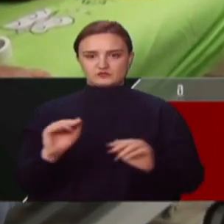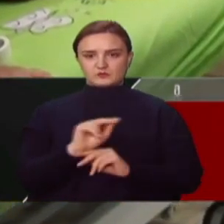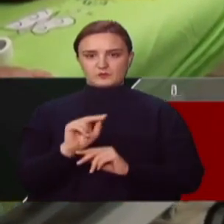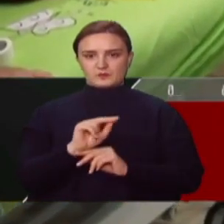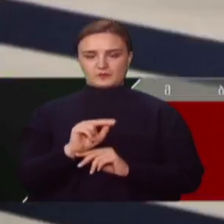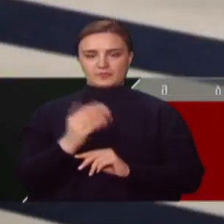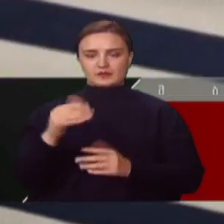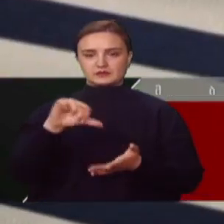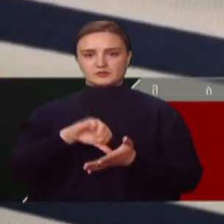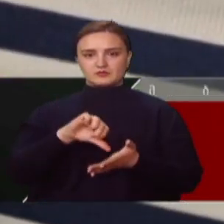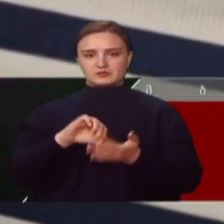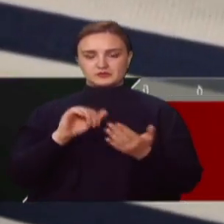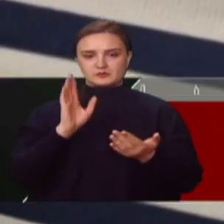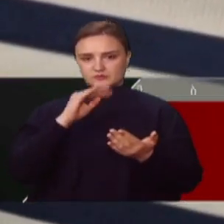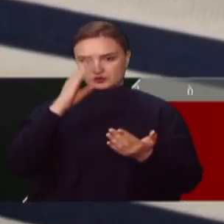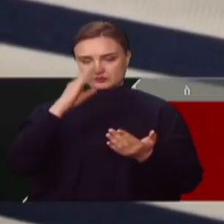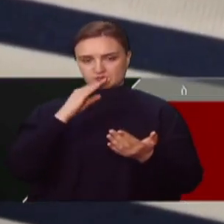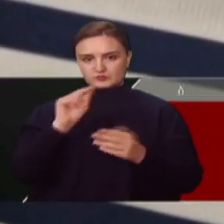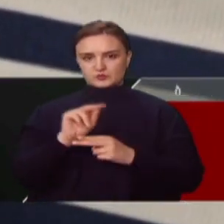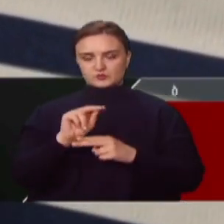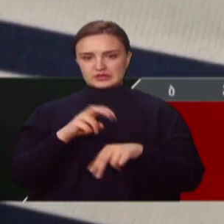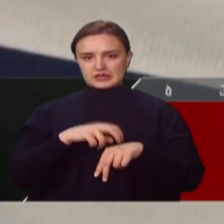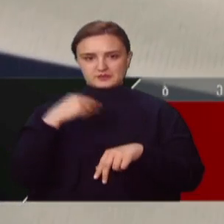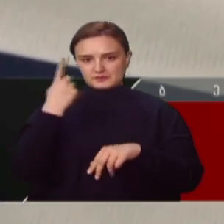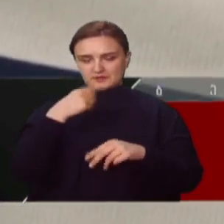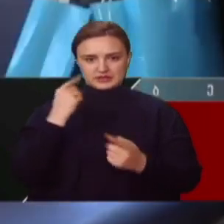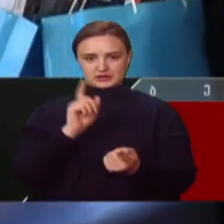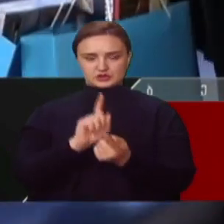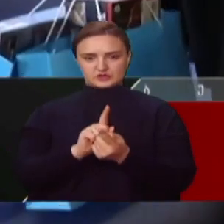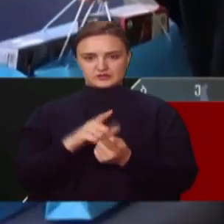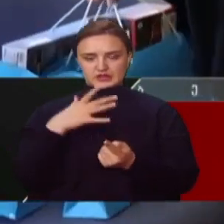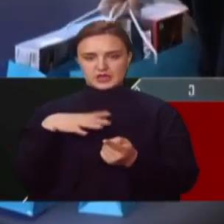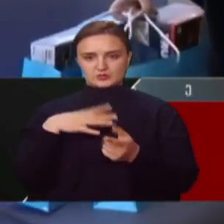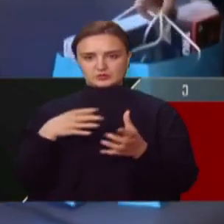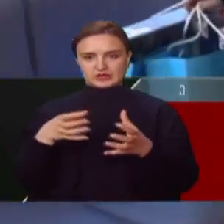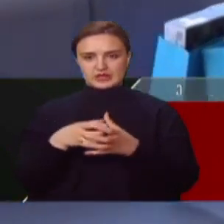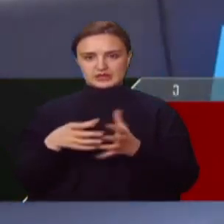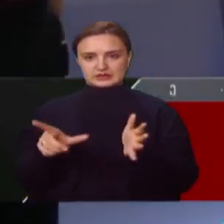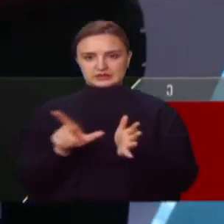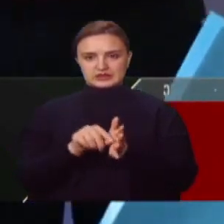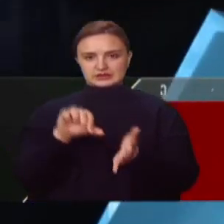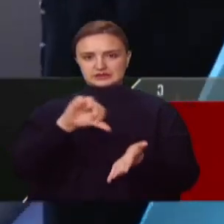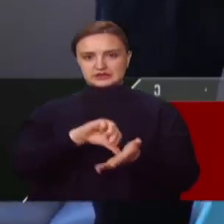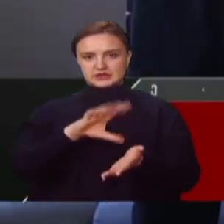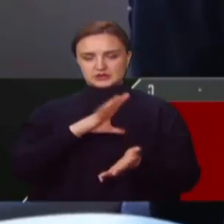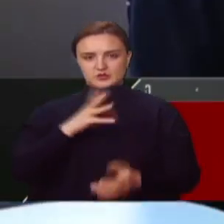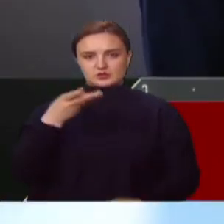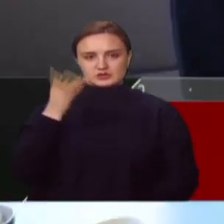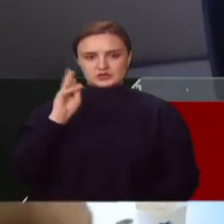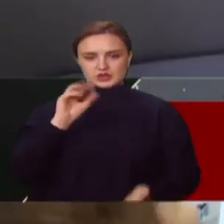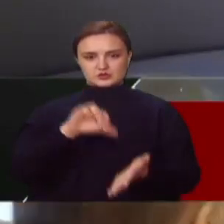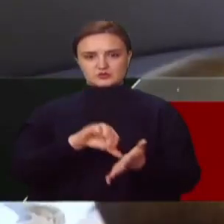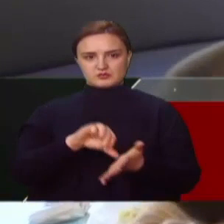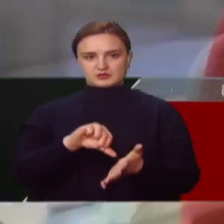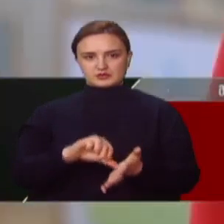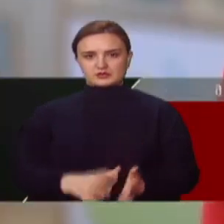უწყების წარმომადგენლები მათ მშობლებს და მკურნალ ექიმებს პირადად შეხვდნენ. ქართულ დელეგაციასთან ერთად იმყოფებოდნენ საელჩოს